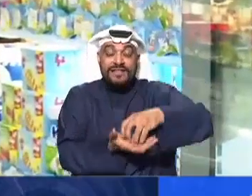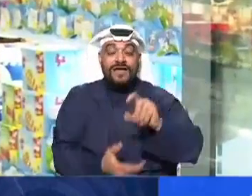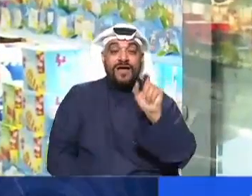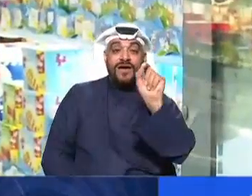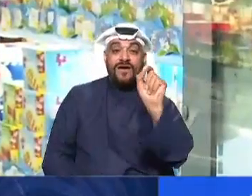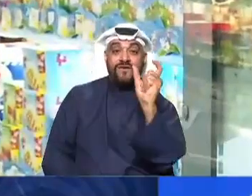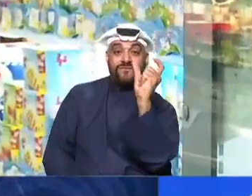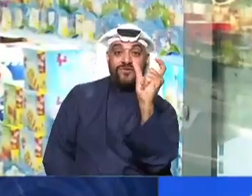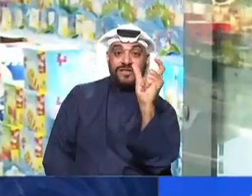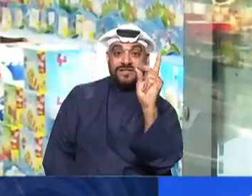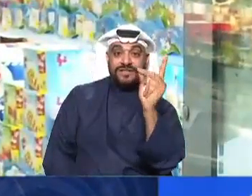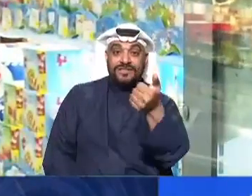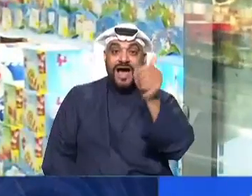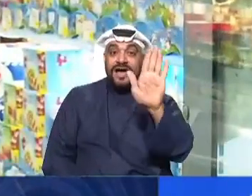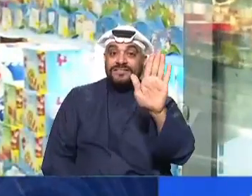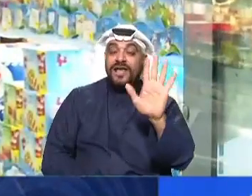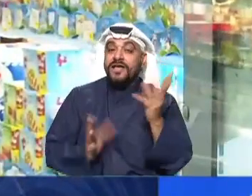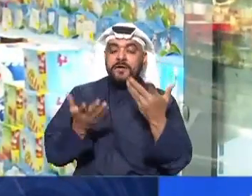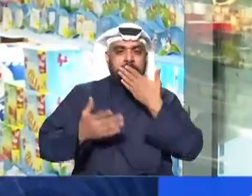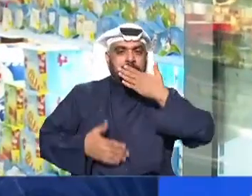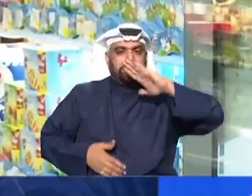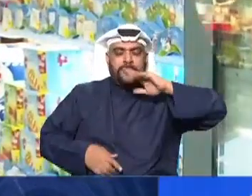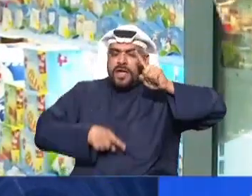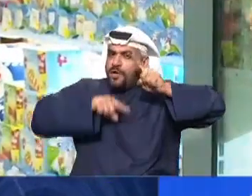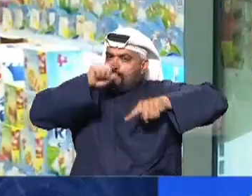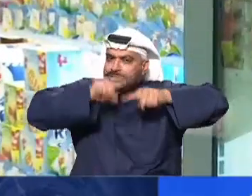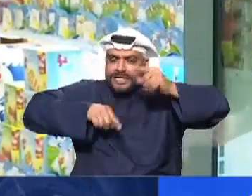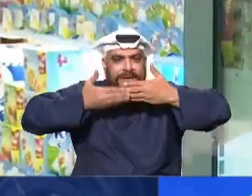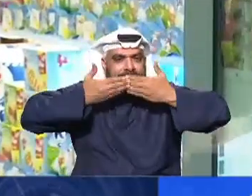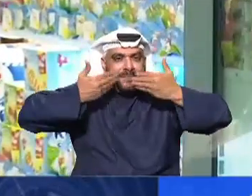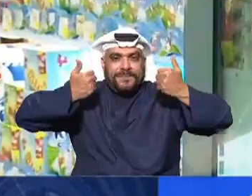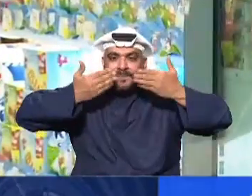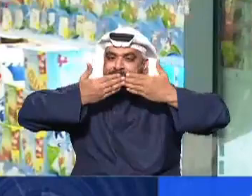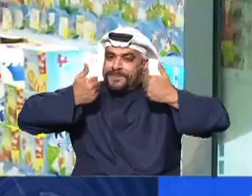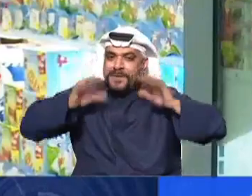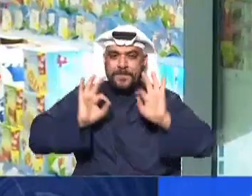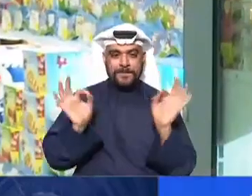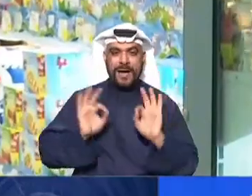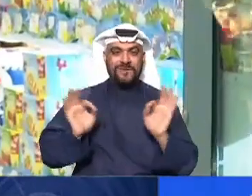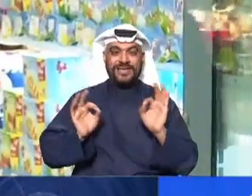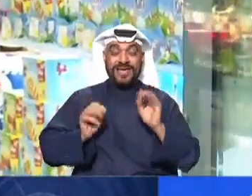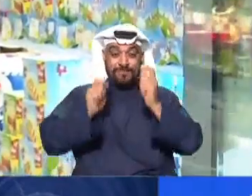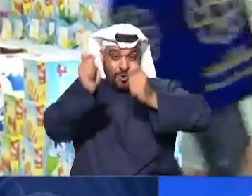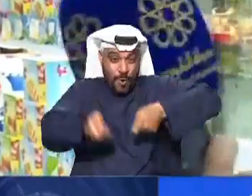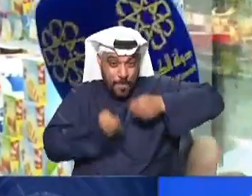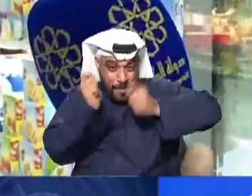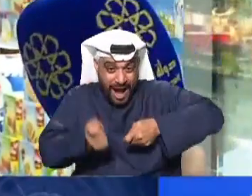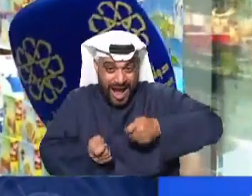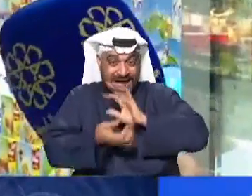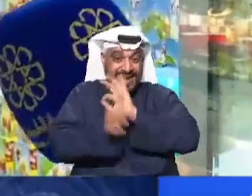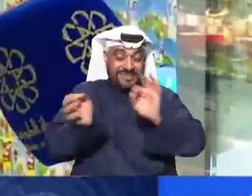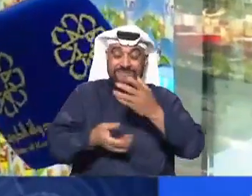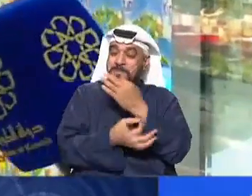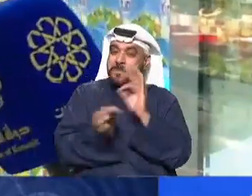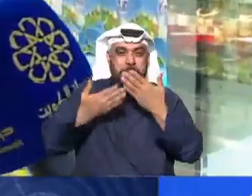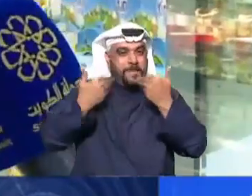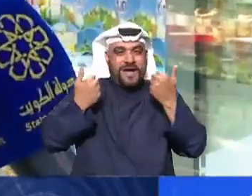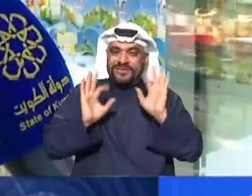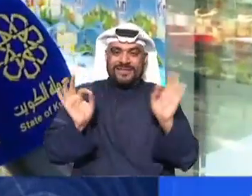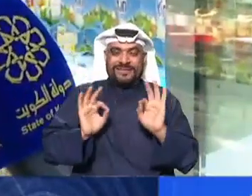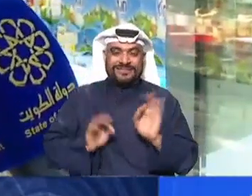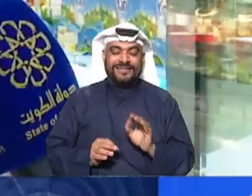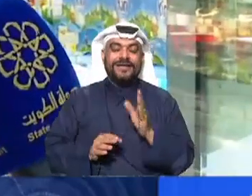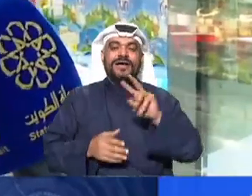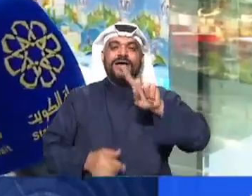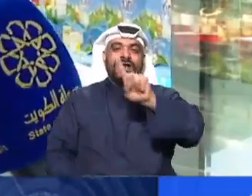سكنهم في نفس المنطقة، ما عندنا أي مشاكل في موضوع سكن العمال. إذا تم توصيل الطلبات